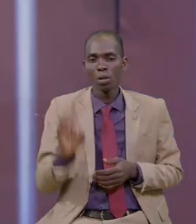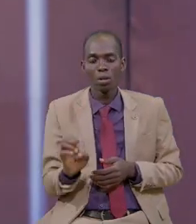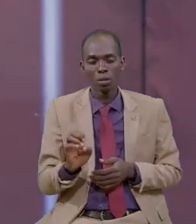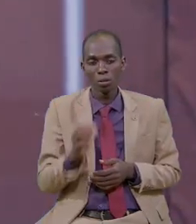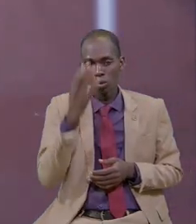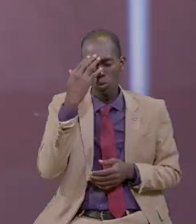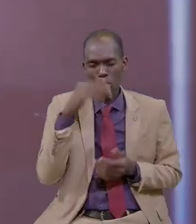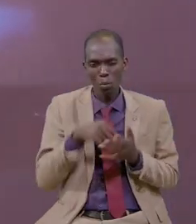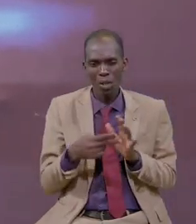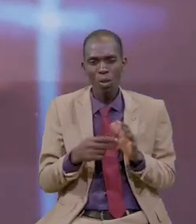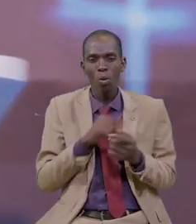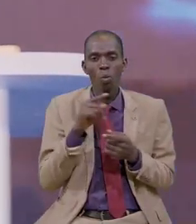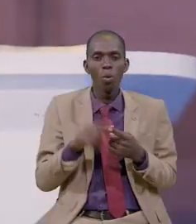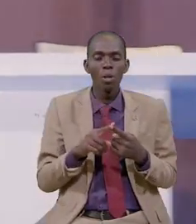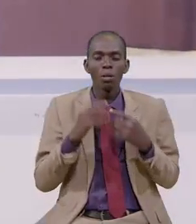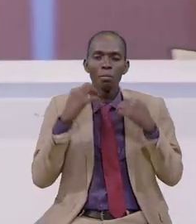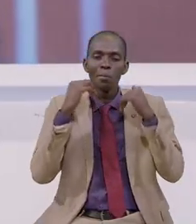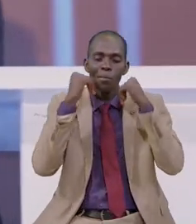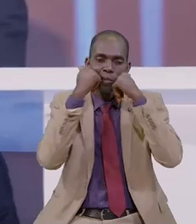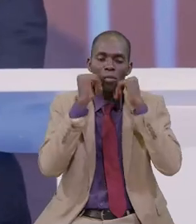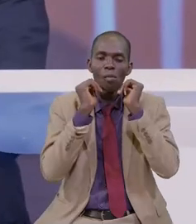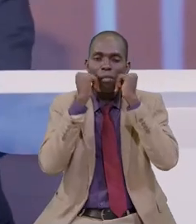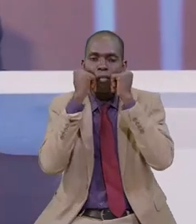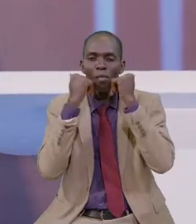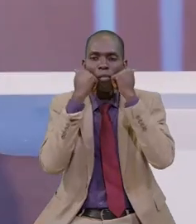Quand vous êtes frais, quand vous êtes jeune,